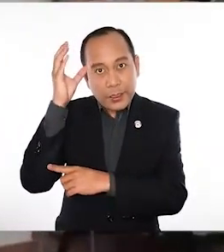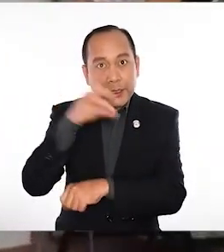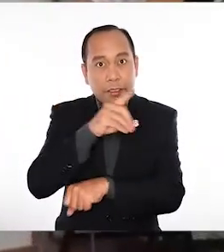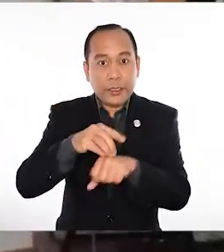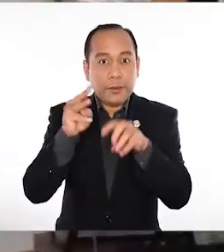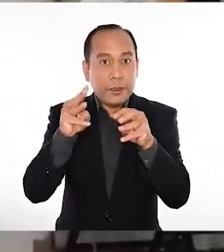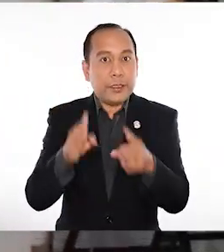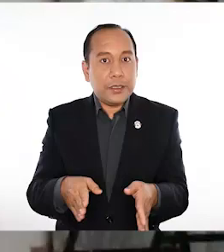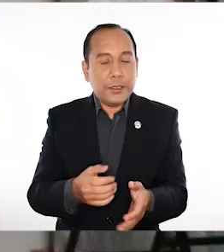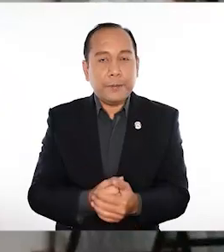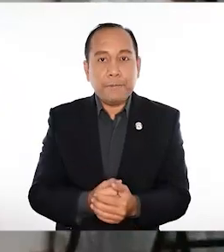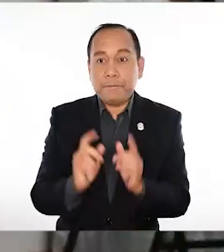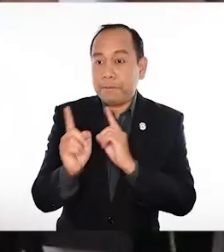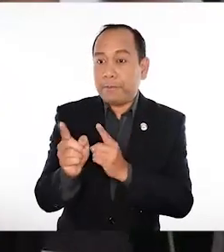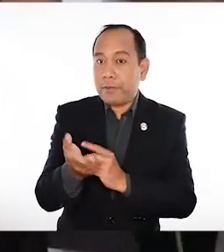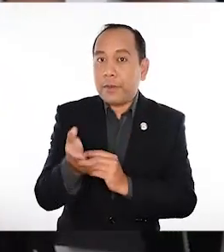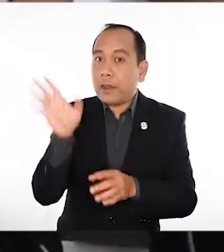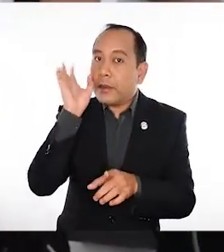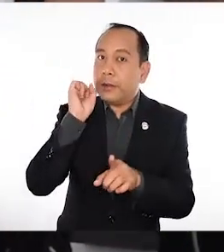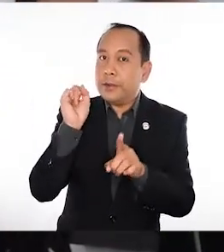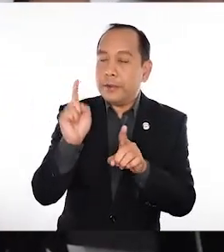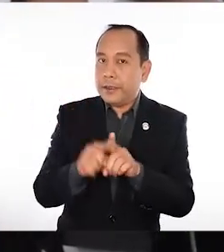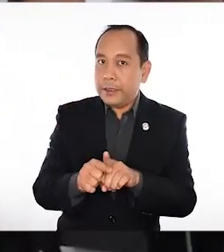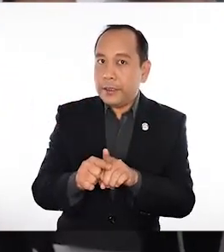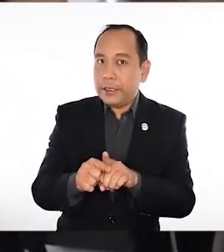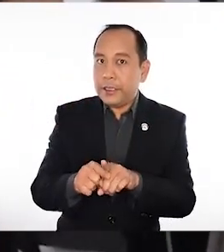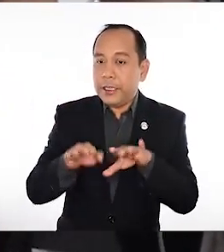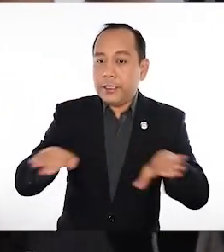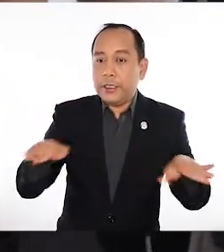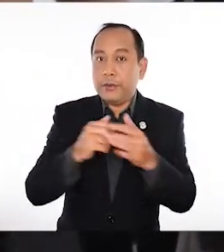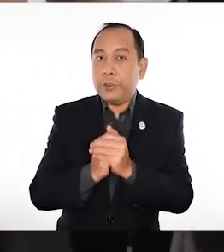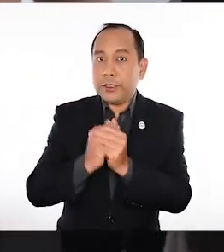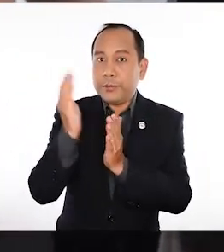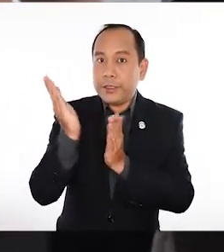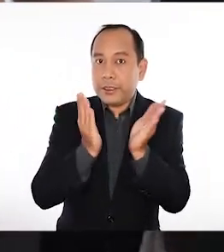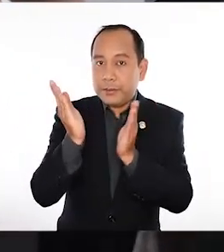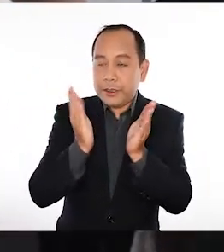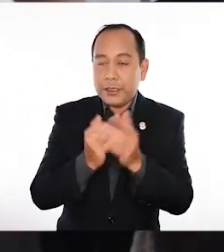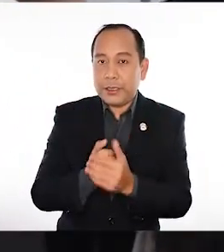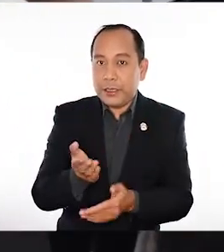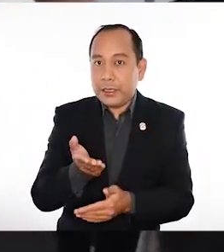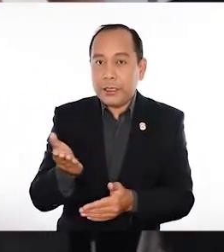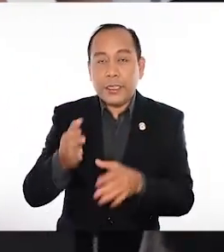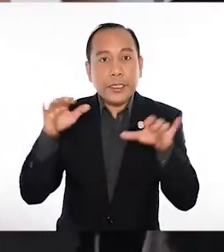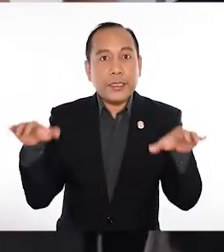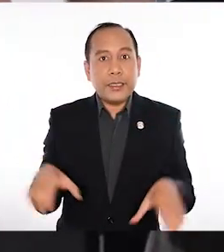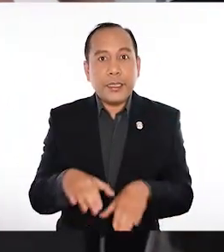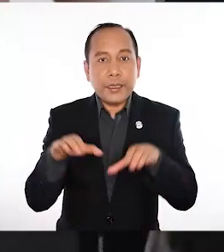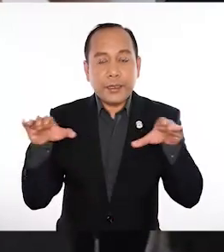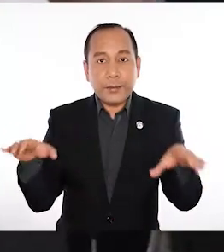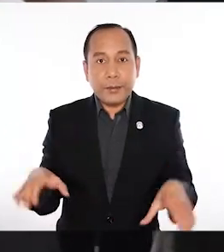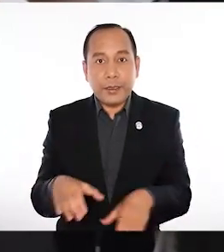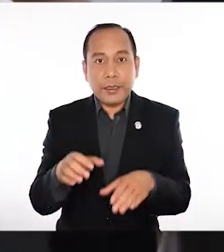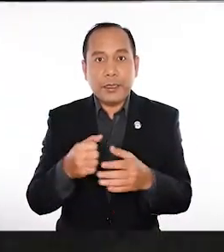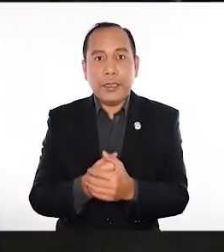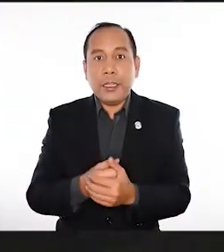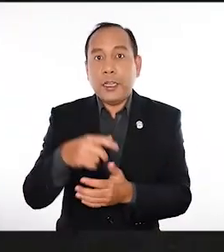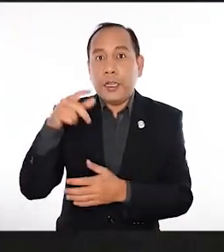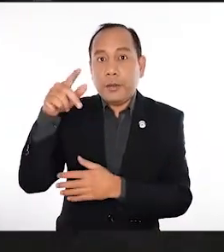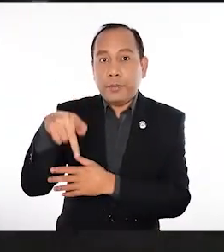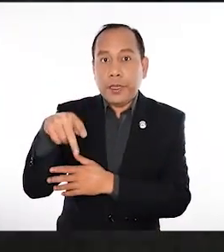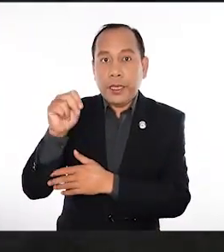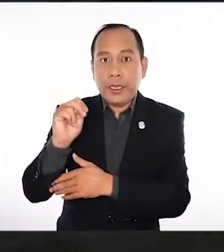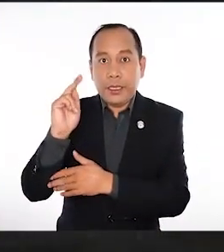distrito, dinaluhan ng mga kapatid na nasa pagsamba ng kabataan ang isinagawang aktibidad na